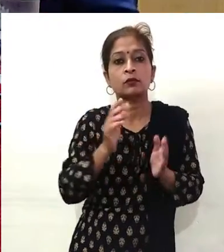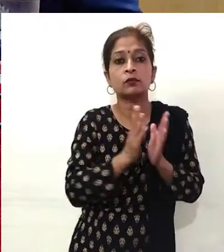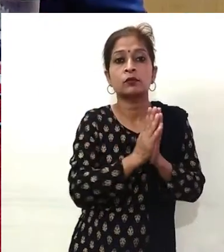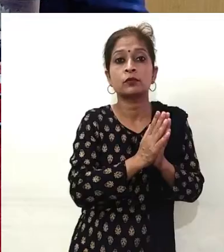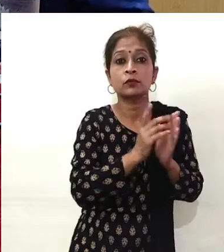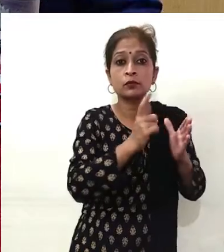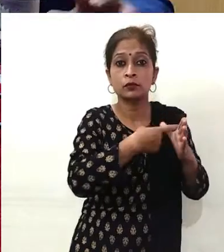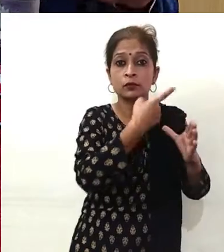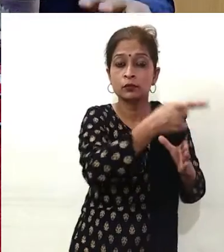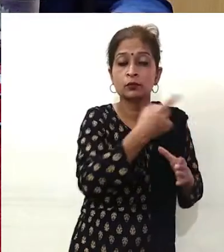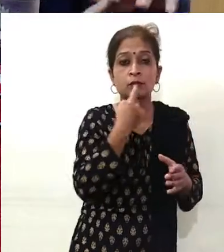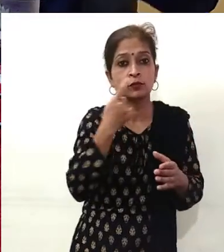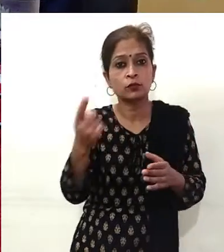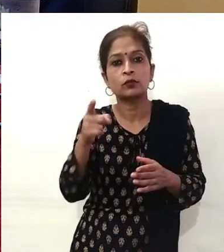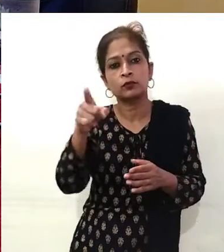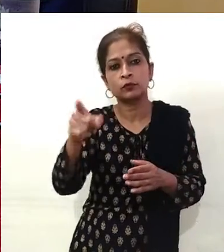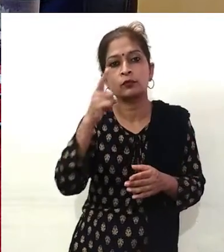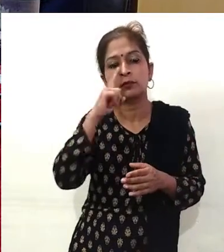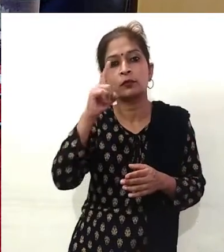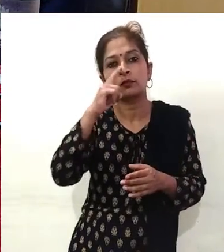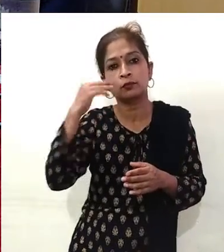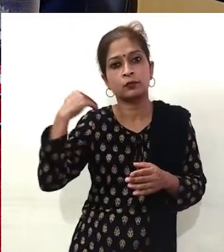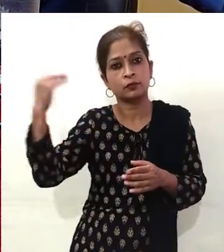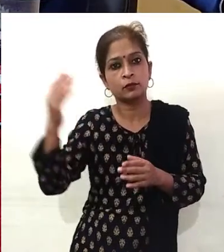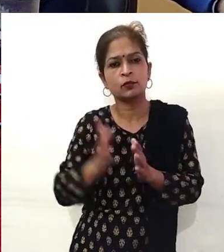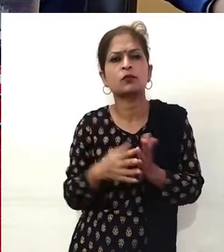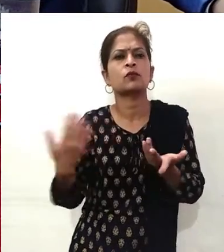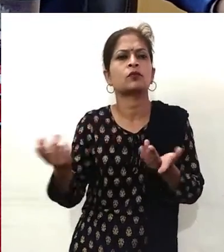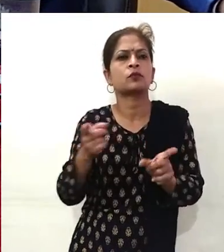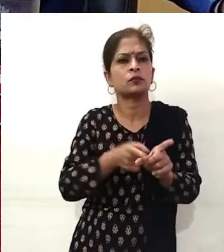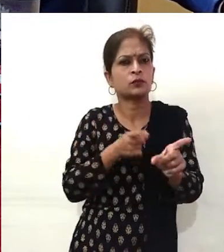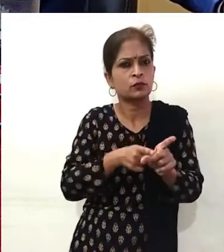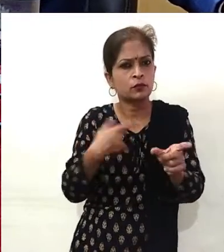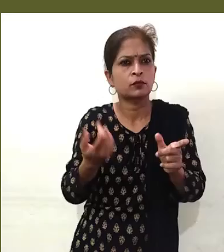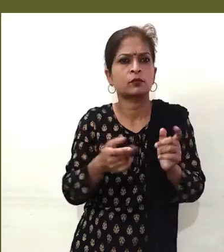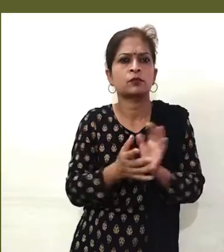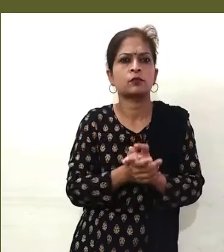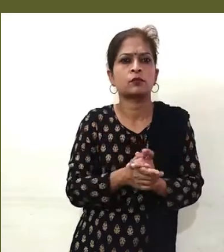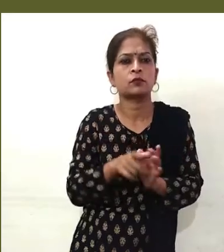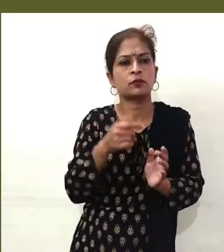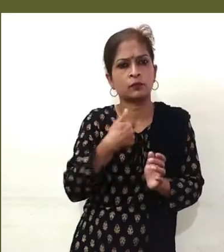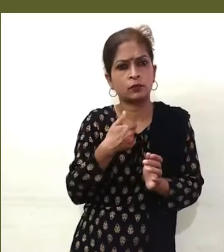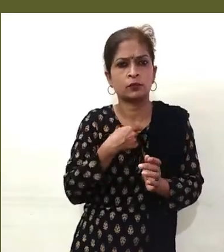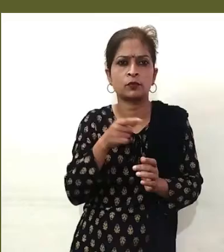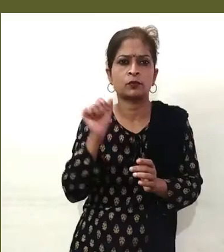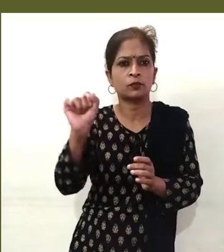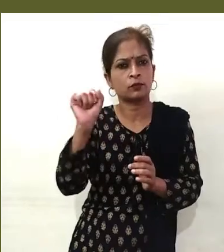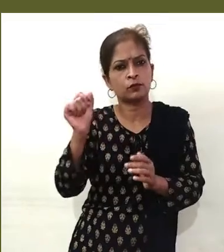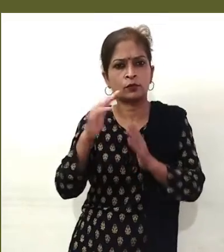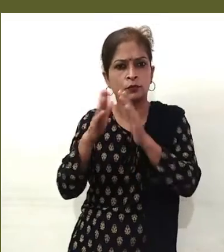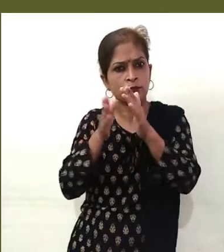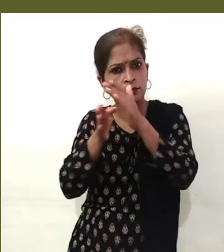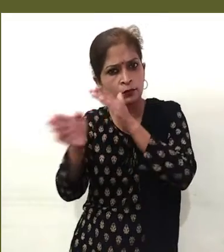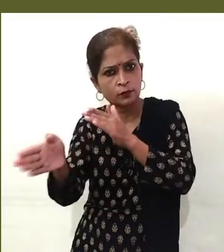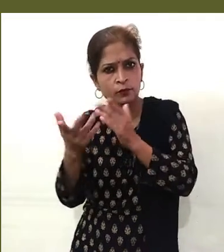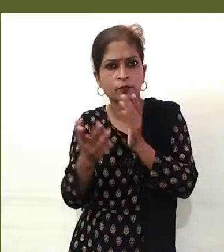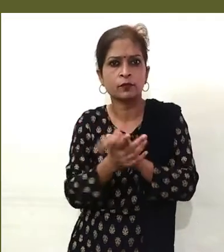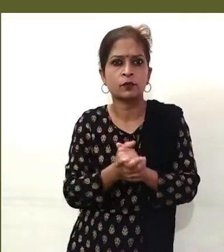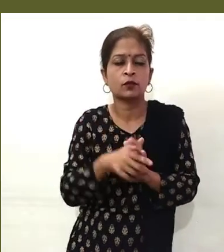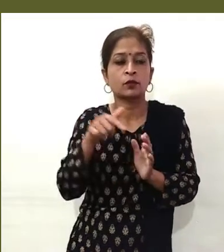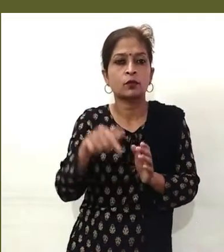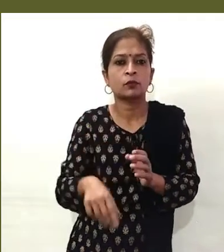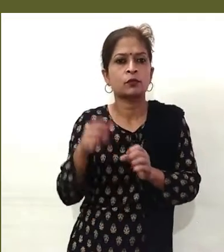तू मेरी मौसी, और हर साल रथ यात्रा में मैं तुम्हारे घर जरूर आऊंगा देखने के लिए। तो